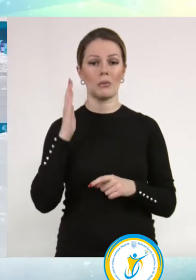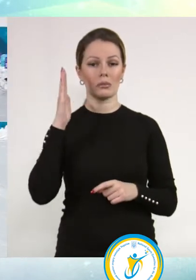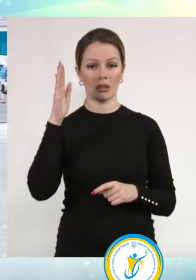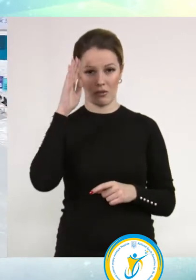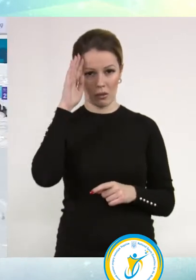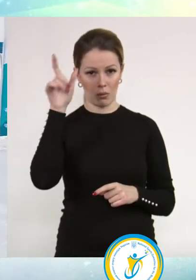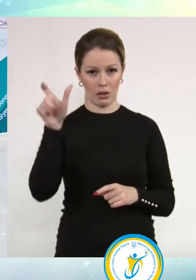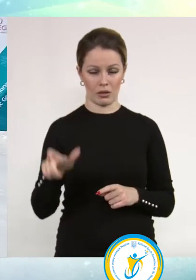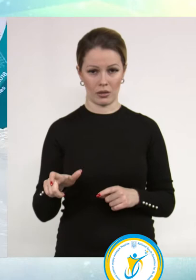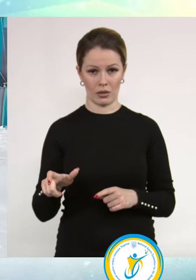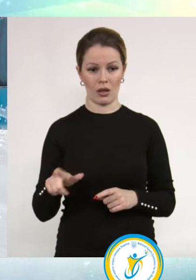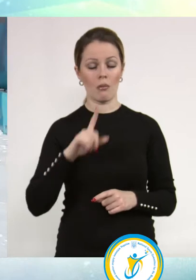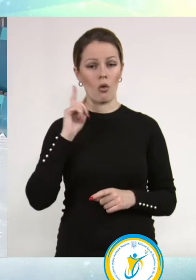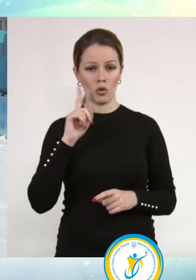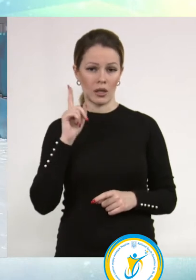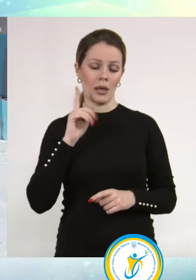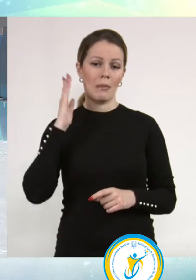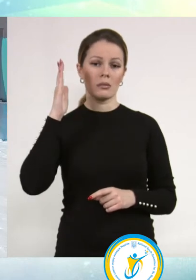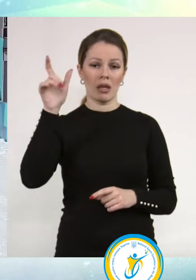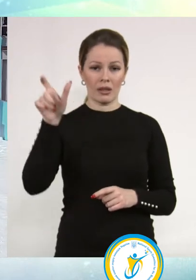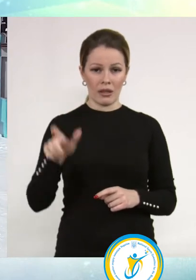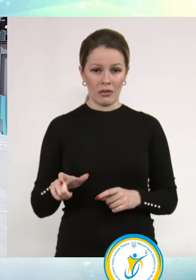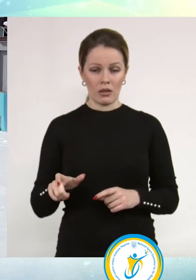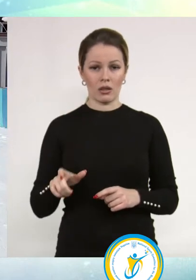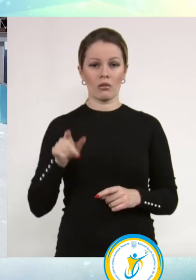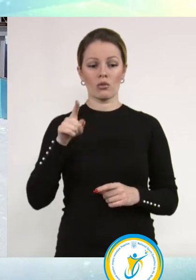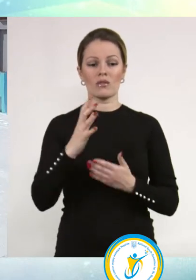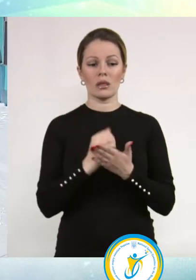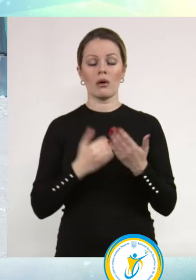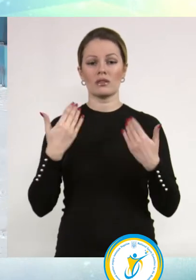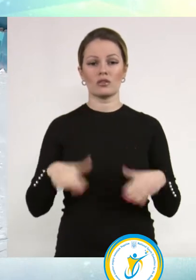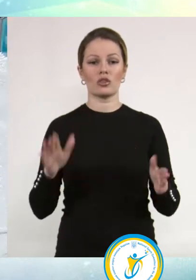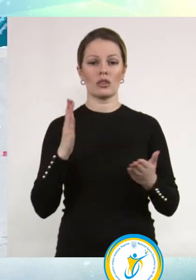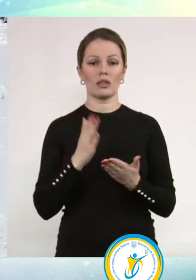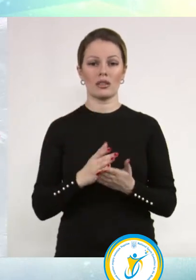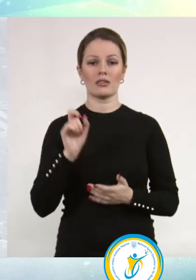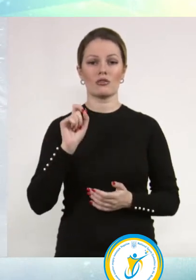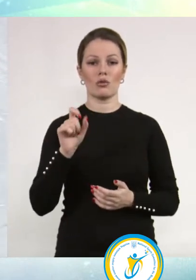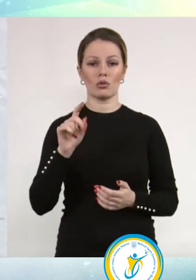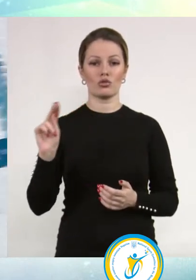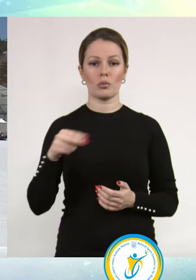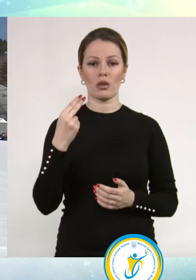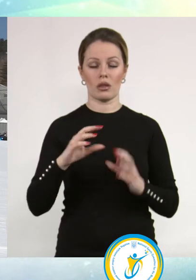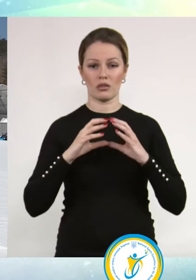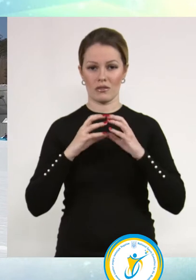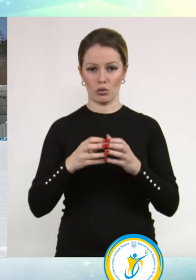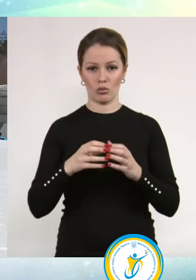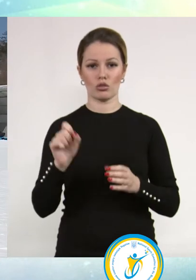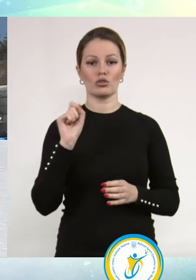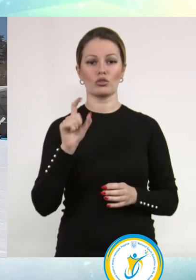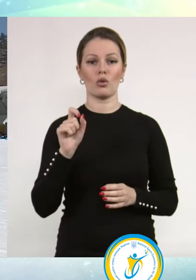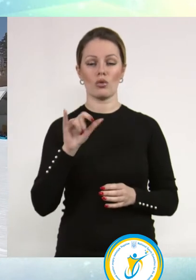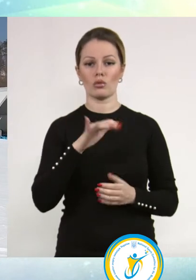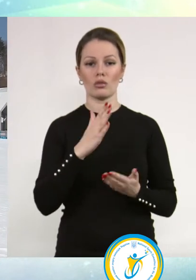Радь дуже перспективний парень. Молодий, перспективний. В його запасі вже є